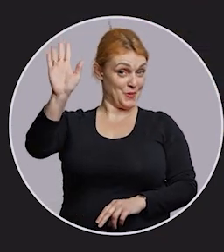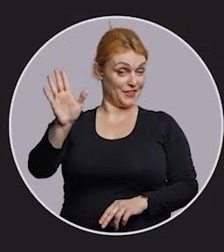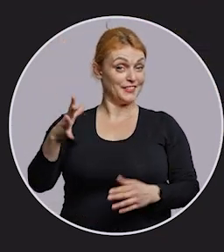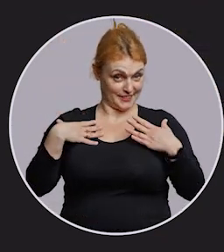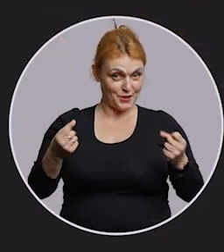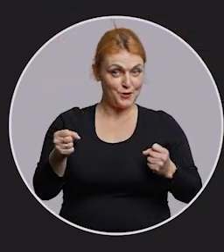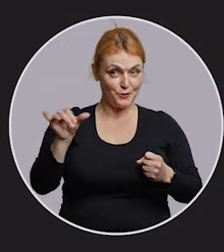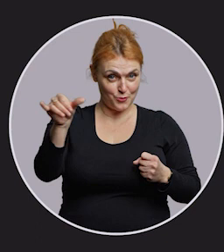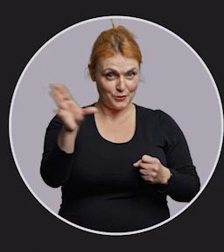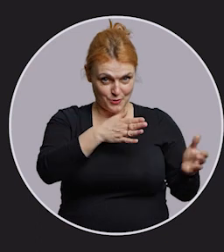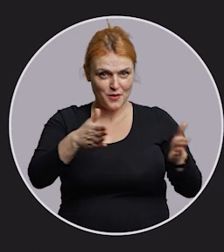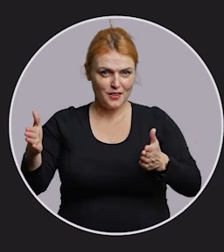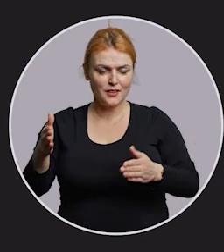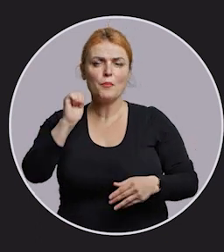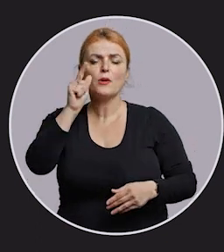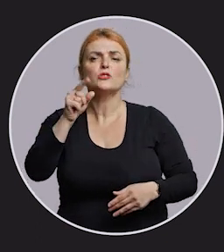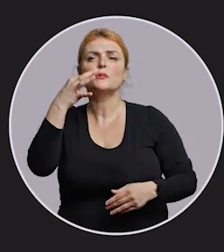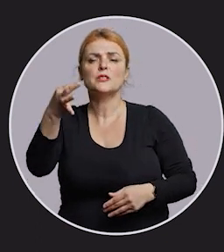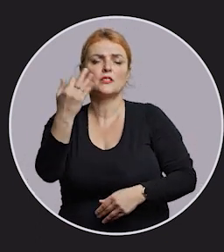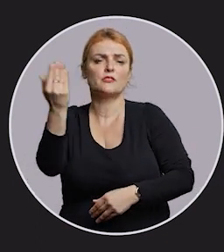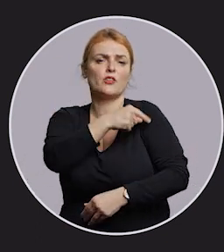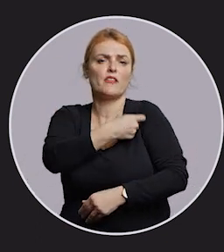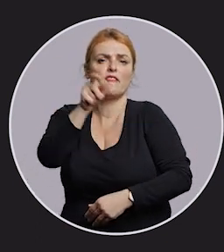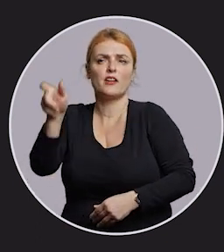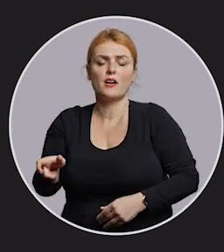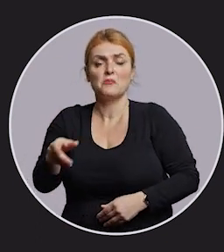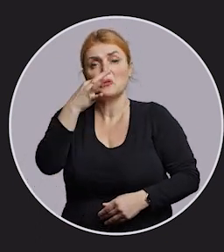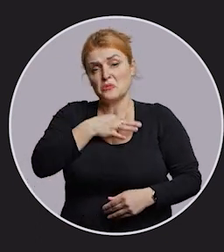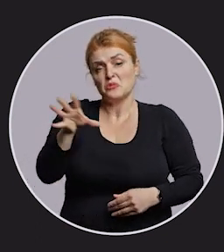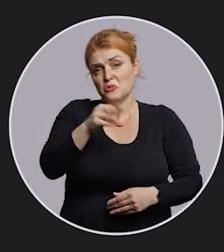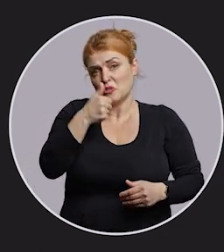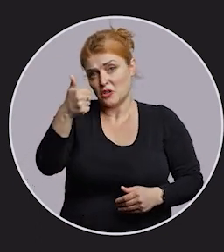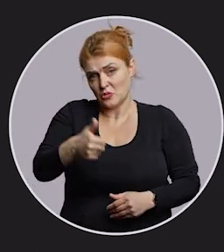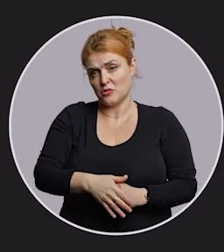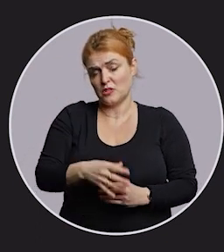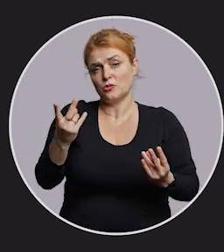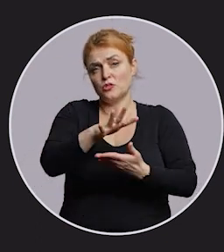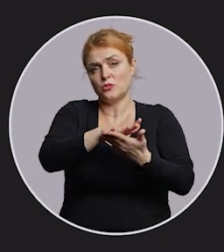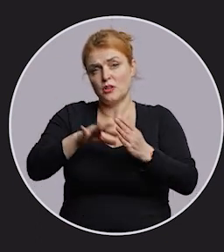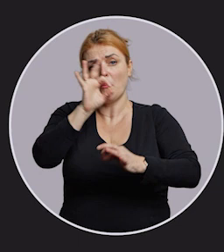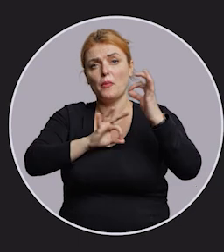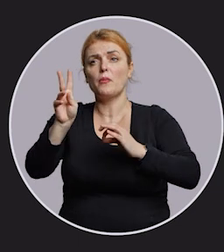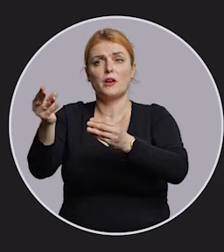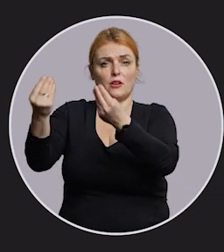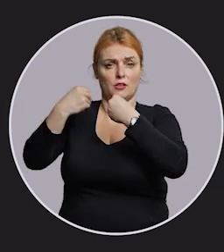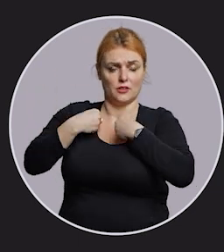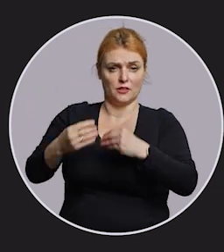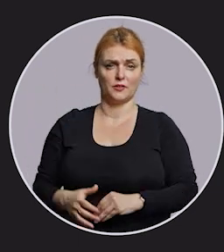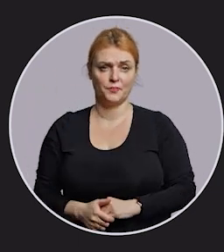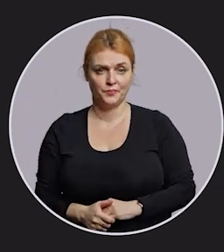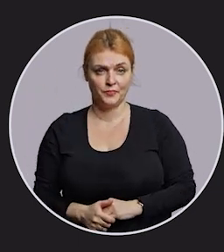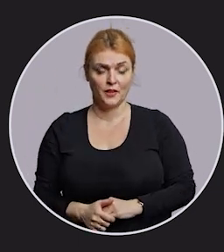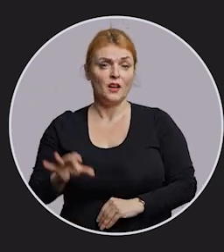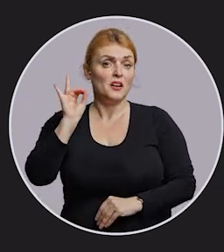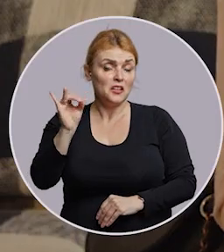Bună, sănătoși voioși? Bunica, ce a zis medicul? A zis că e bine să continui pastilele pe care le